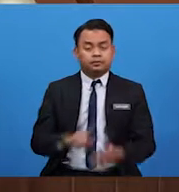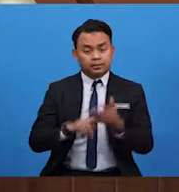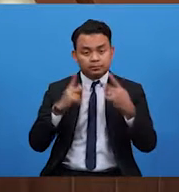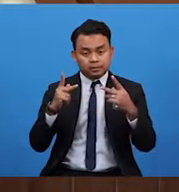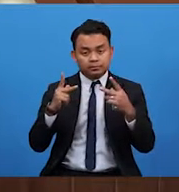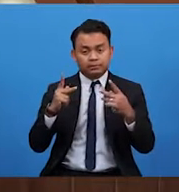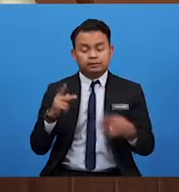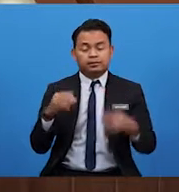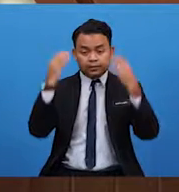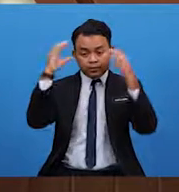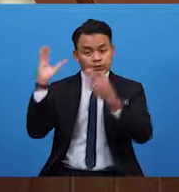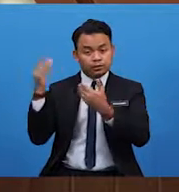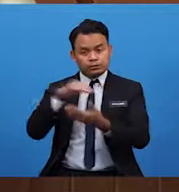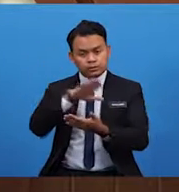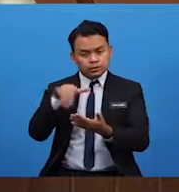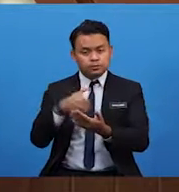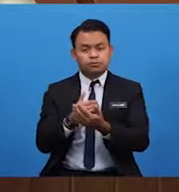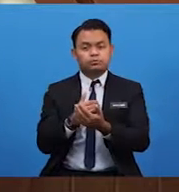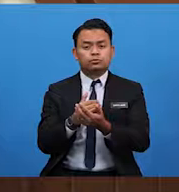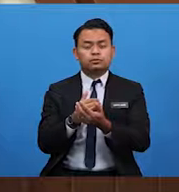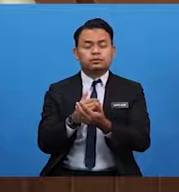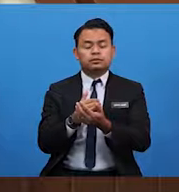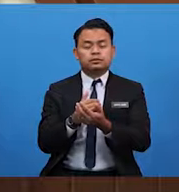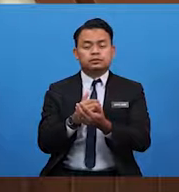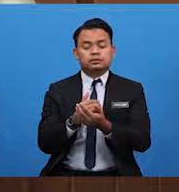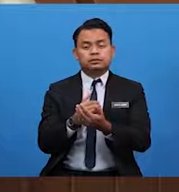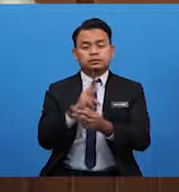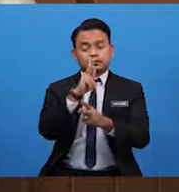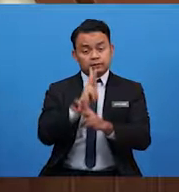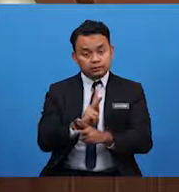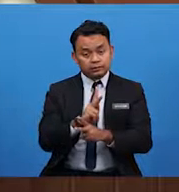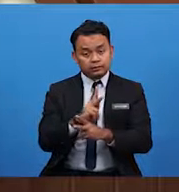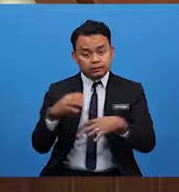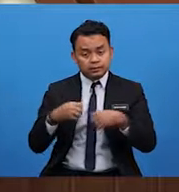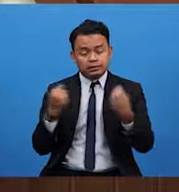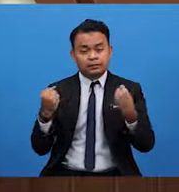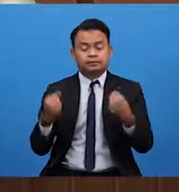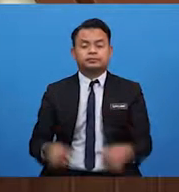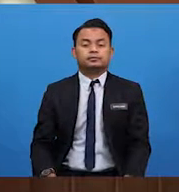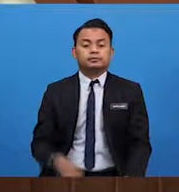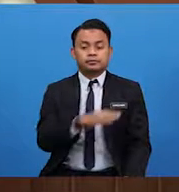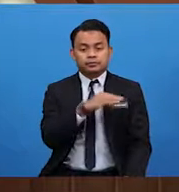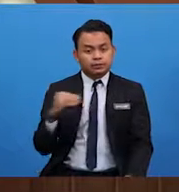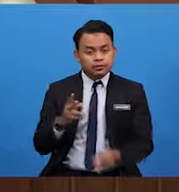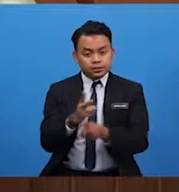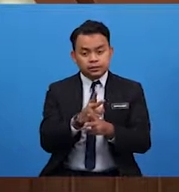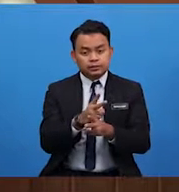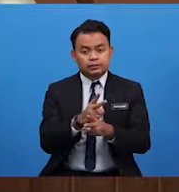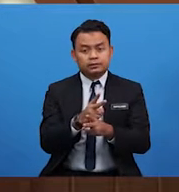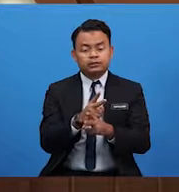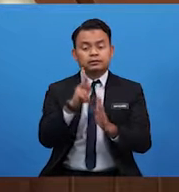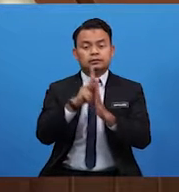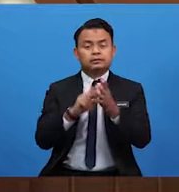mengamalkan langkah-langkah keselamatan, terutamanya di saat negara sedang berjuang untuk memutuskan